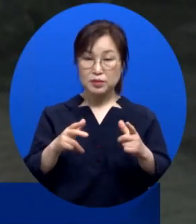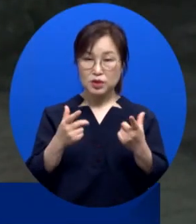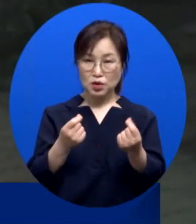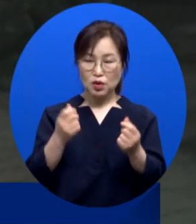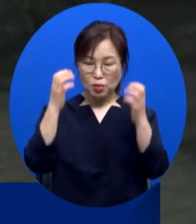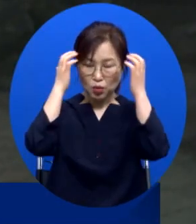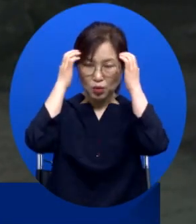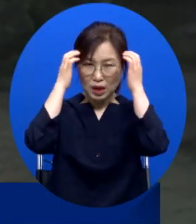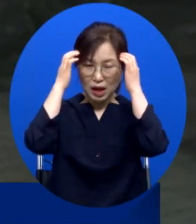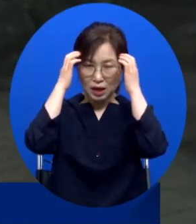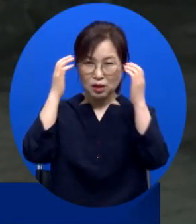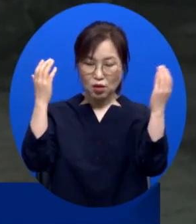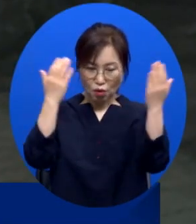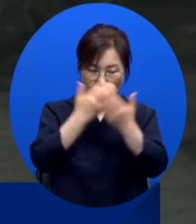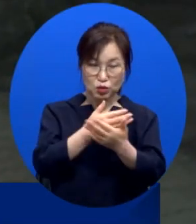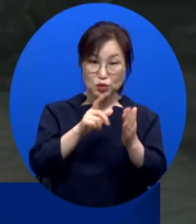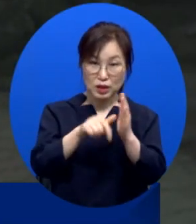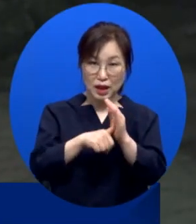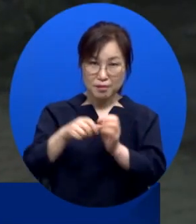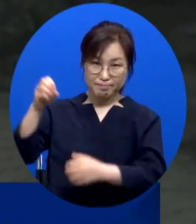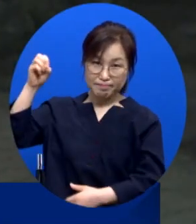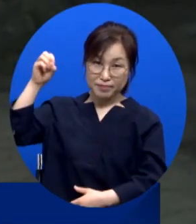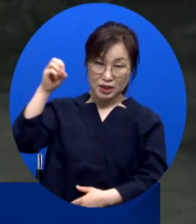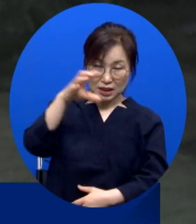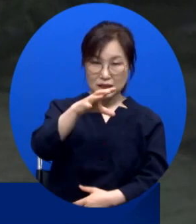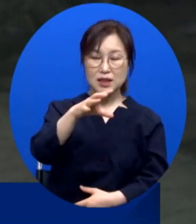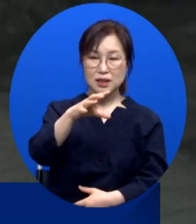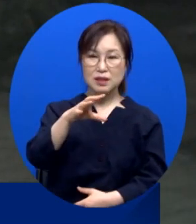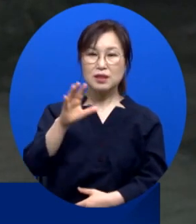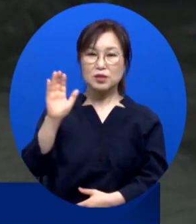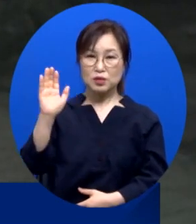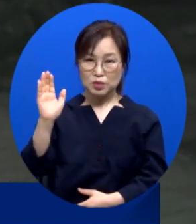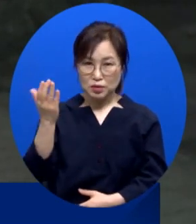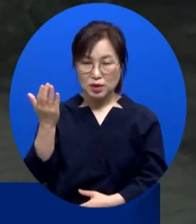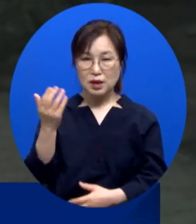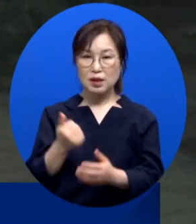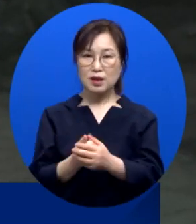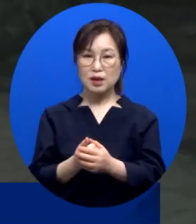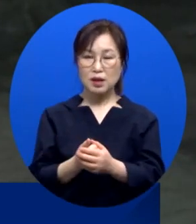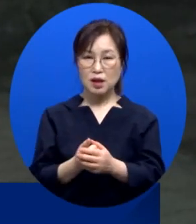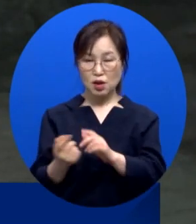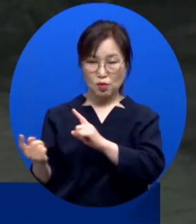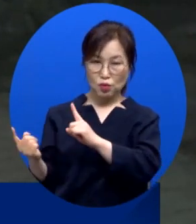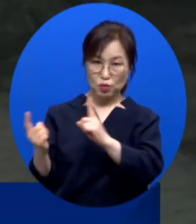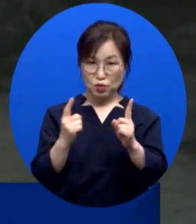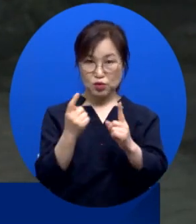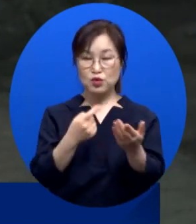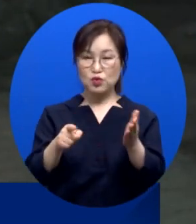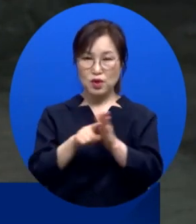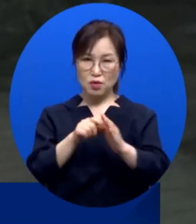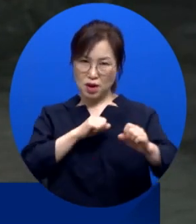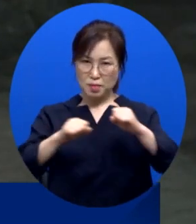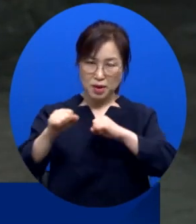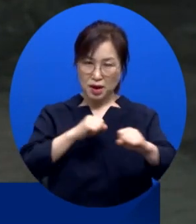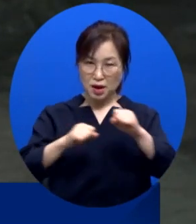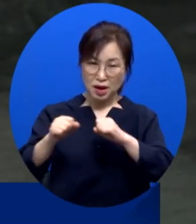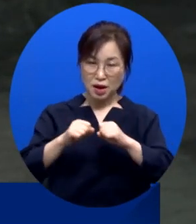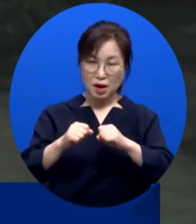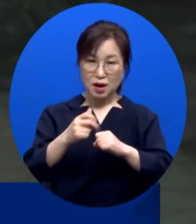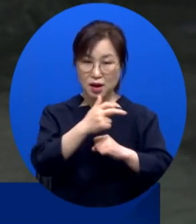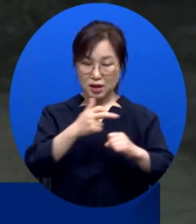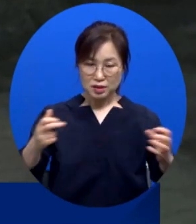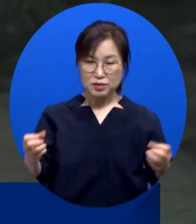때가 바로 빛을 발할 수 있는 적기라고 생각합니다. 코로나 이후에 한국교회의 회복과 부흥을 위해 활발하게 대규모 집회를